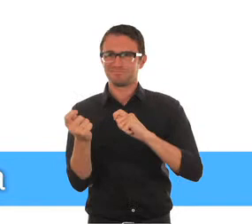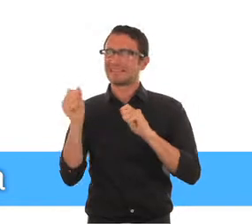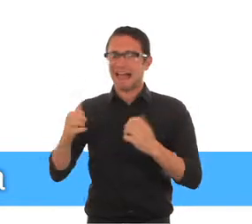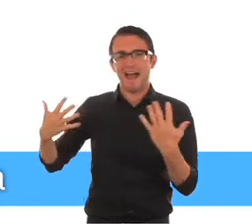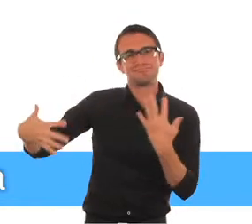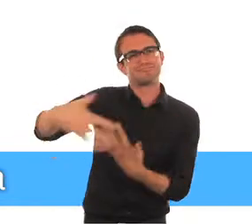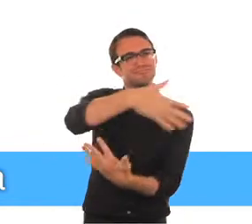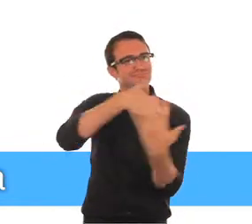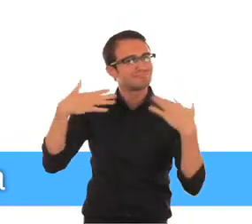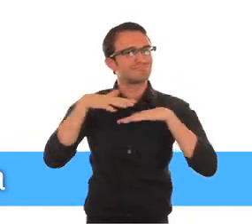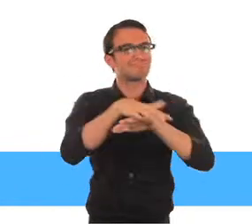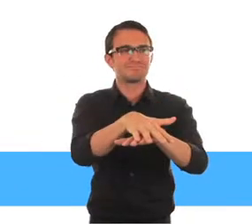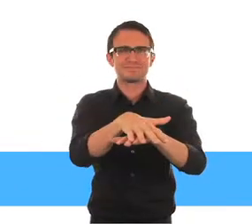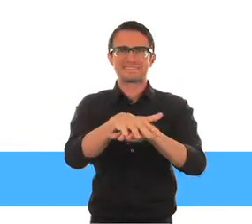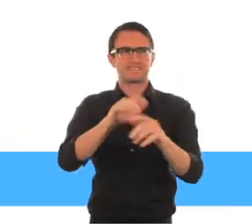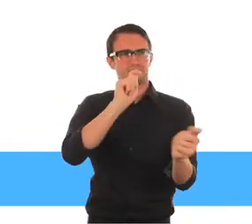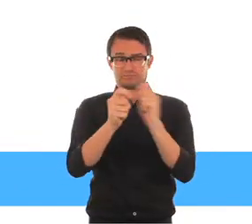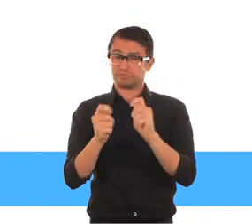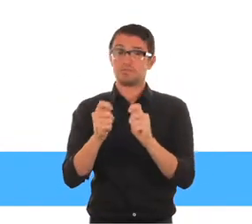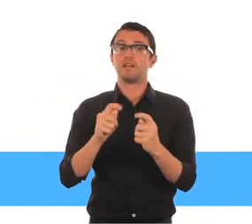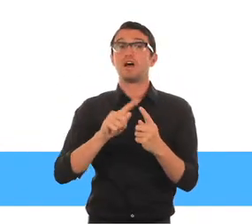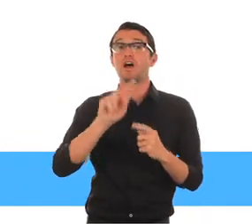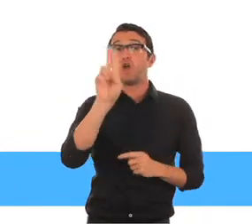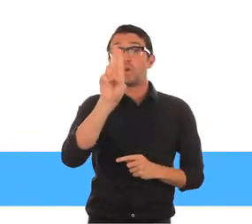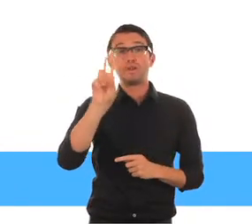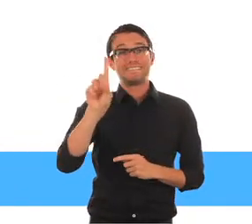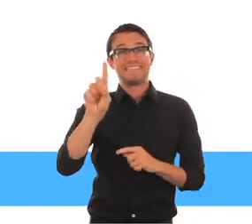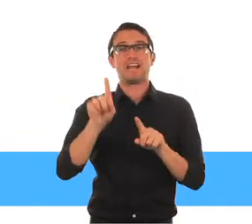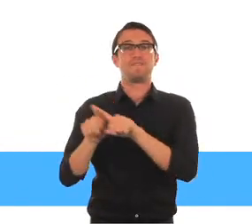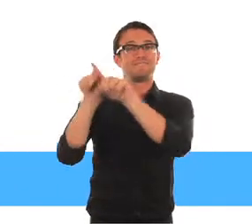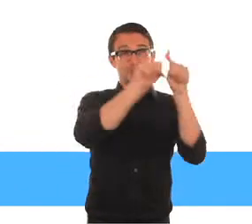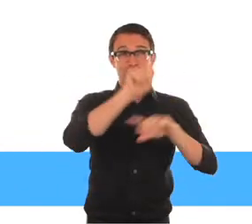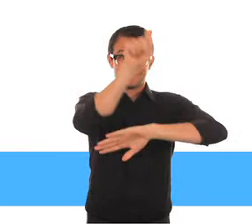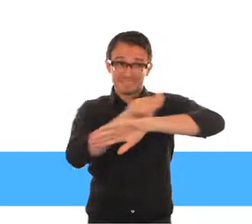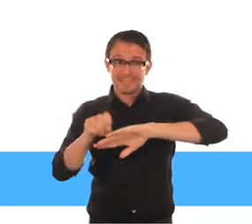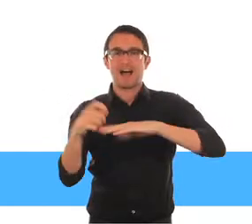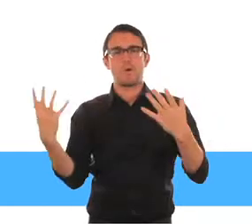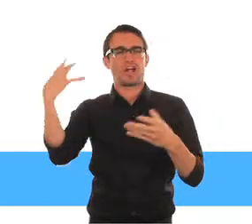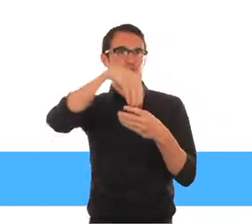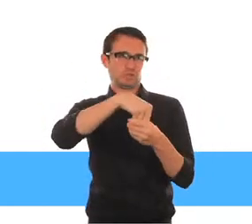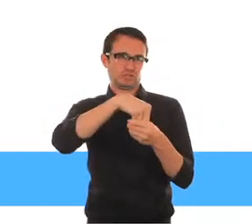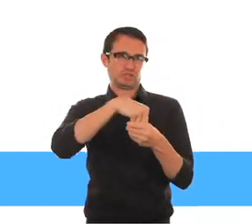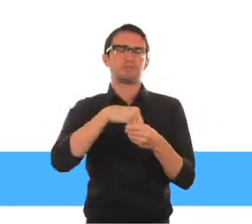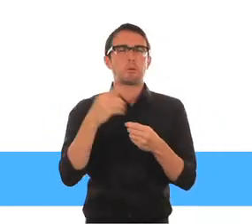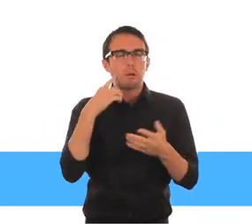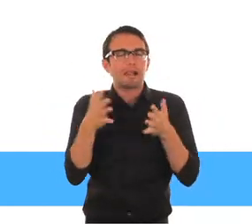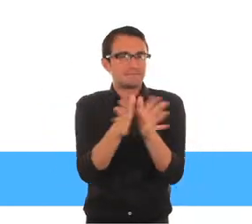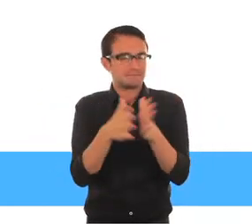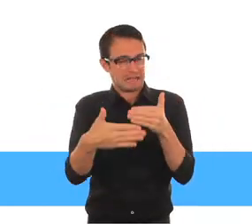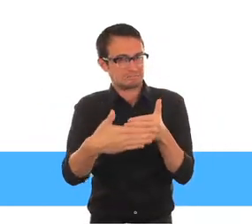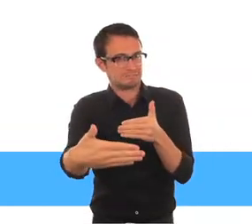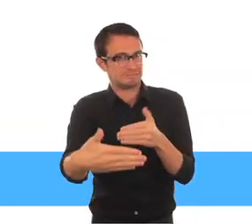un environnement favorable et la meilleure stratégie à adopter est la conception inclusive ou universelle.